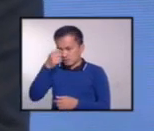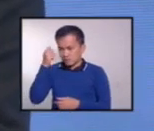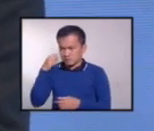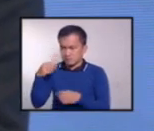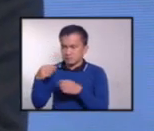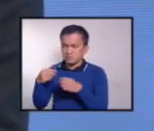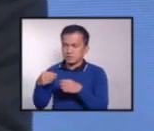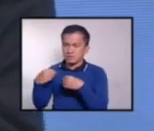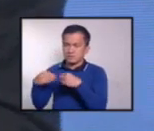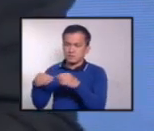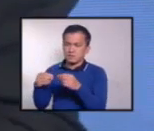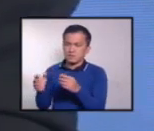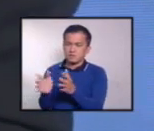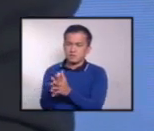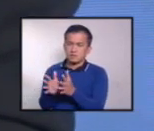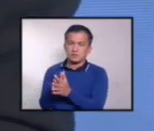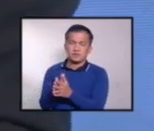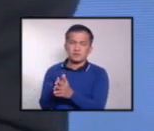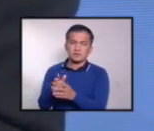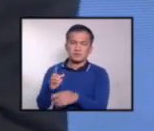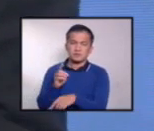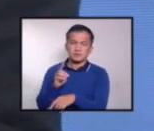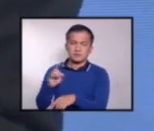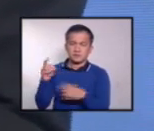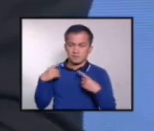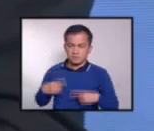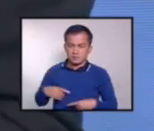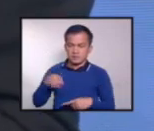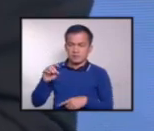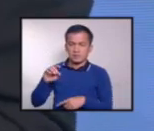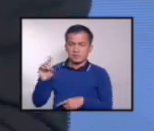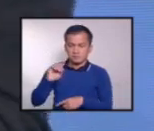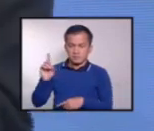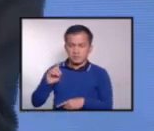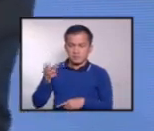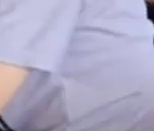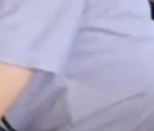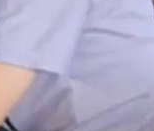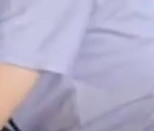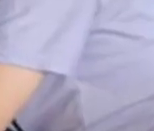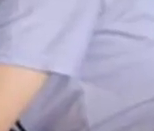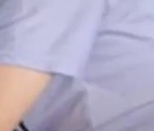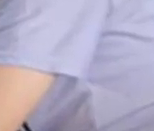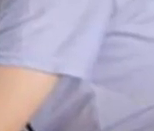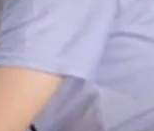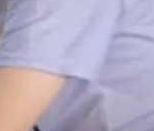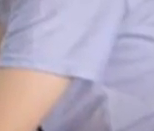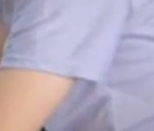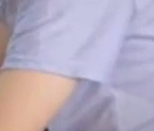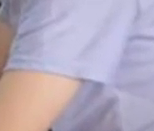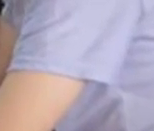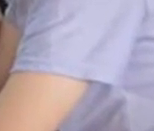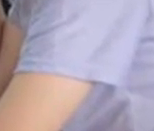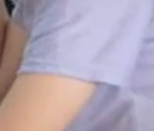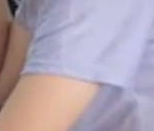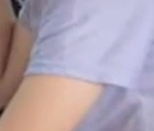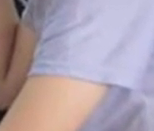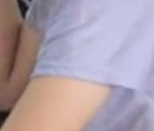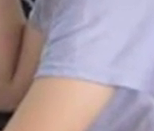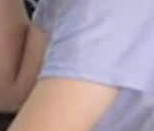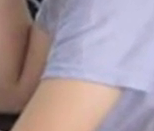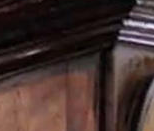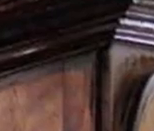sa Divisoria at dating mensahero. Pero naging number one ako sa bar, naging pinakabatang profesor